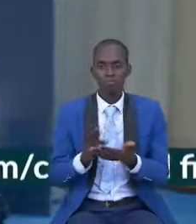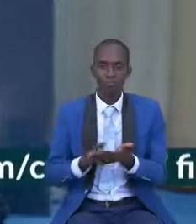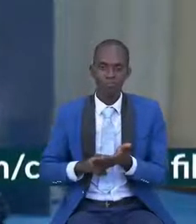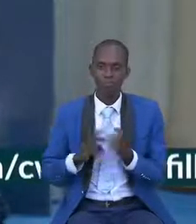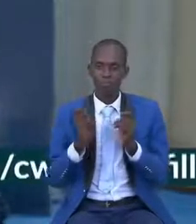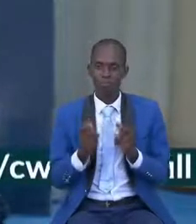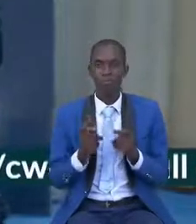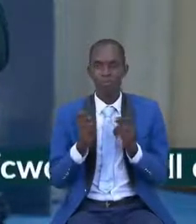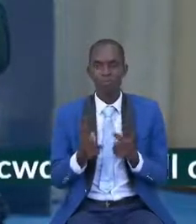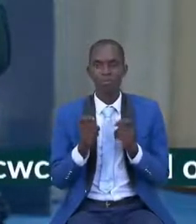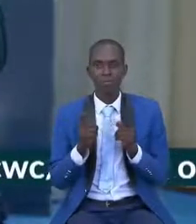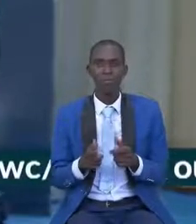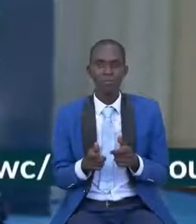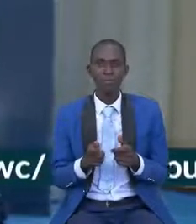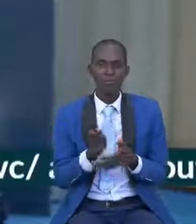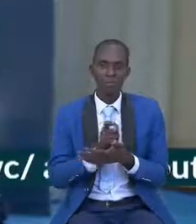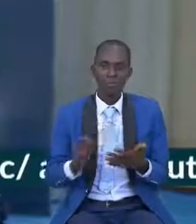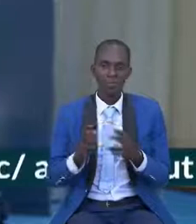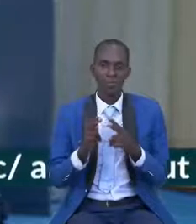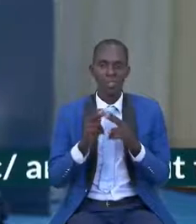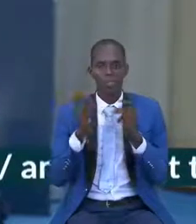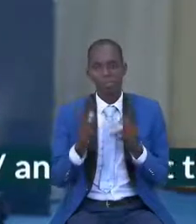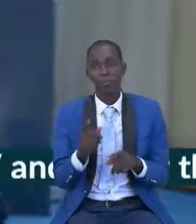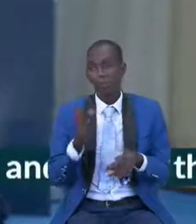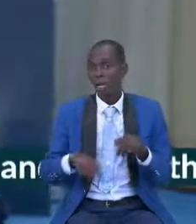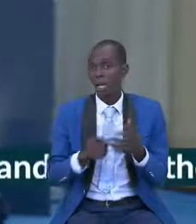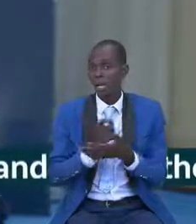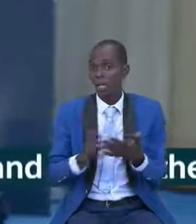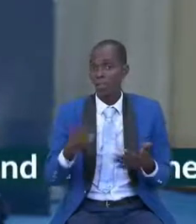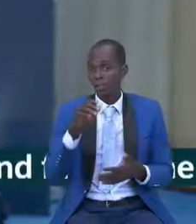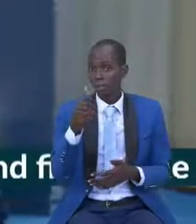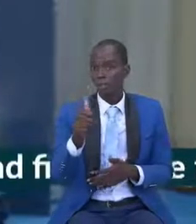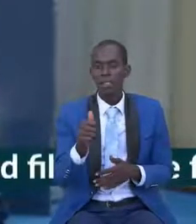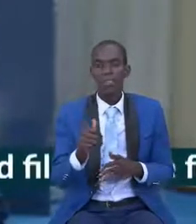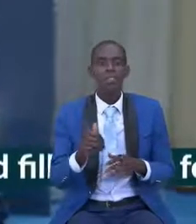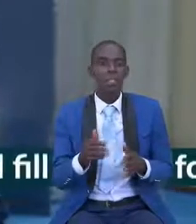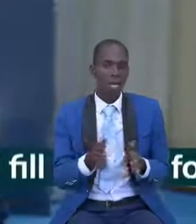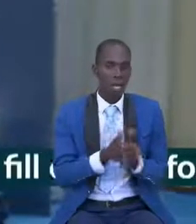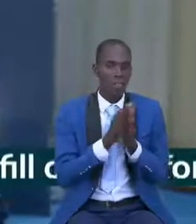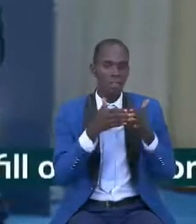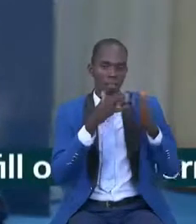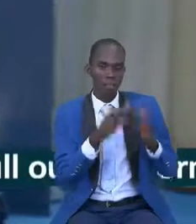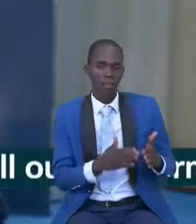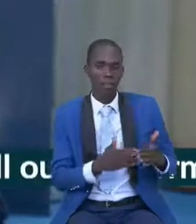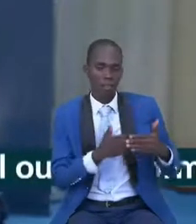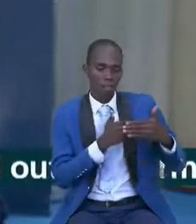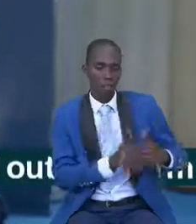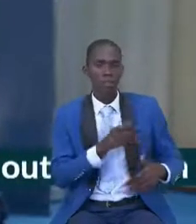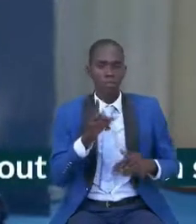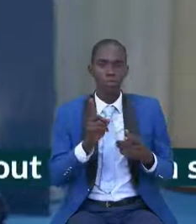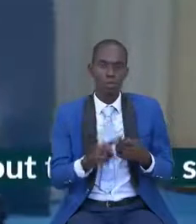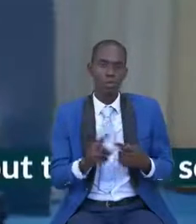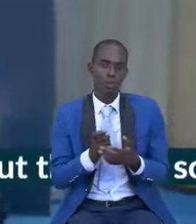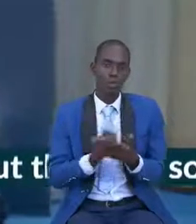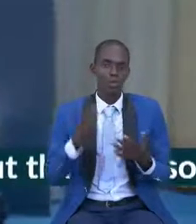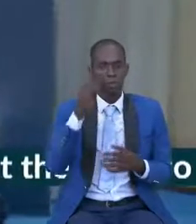pour nous occuper de tous les convertis, s'il vous plaît. Ils sont tous importants pour Dieu.